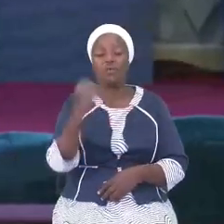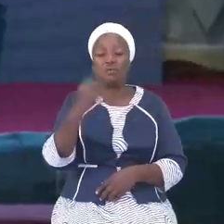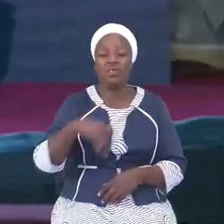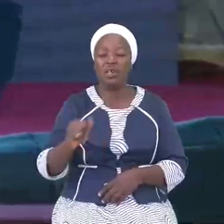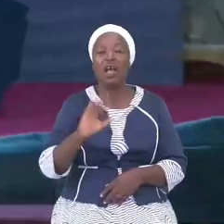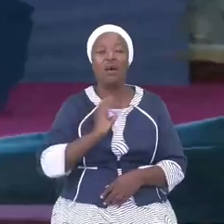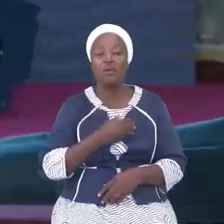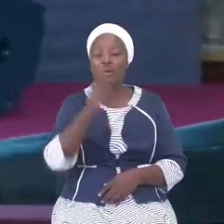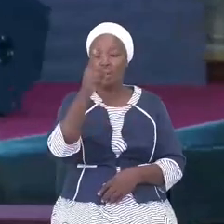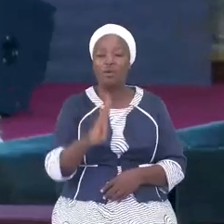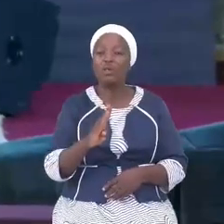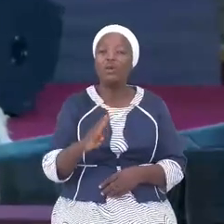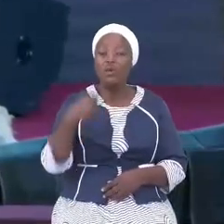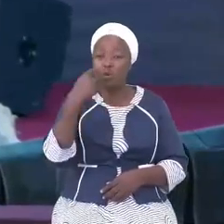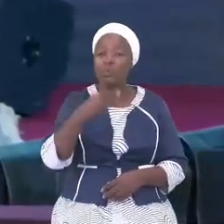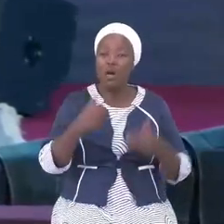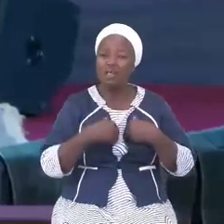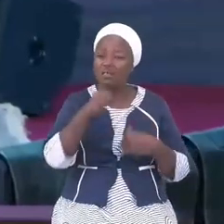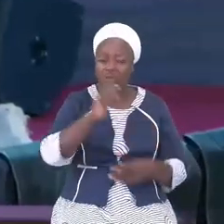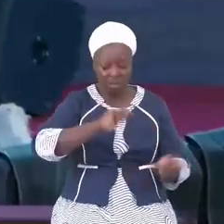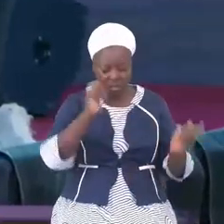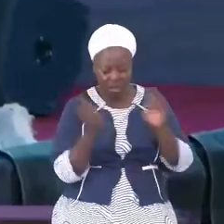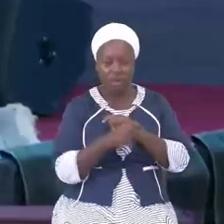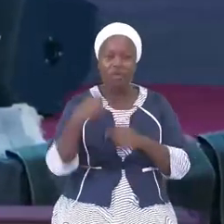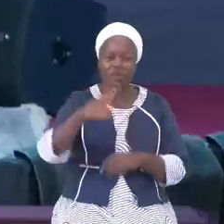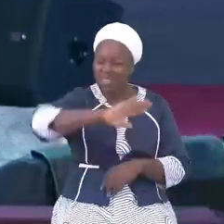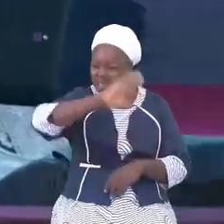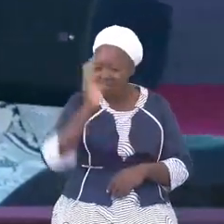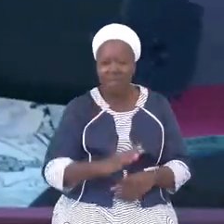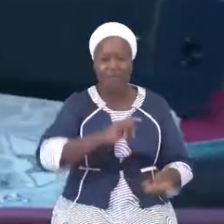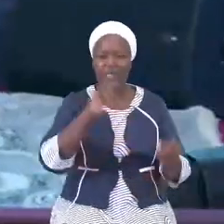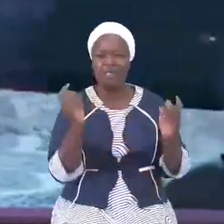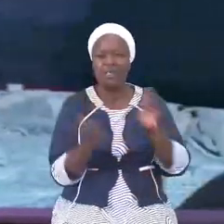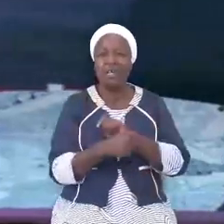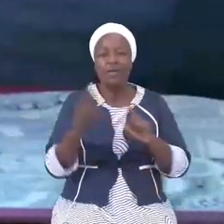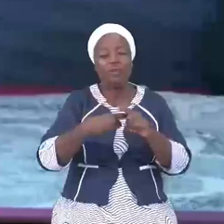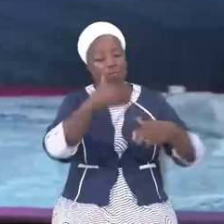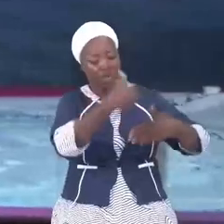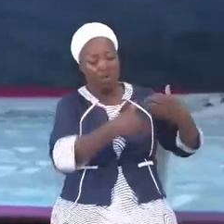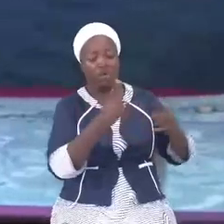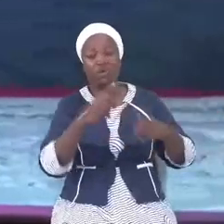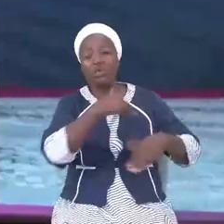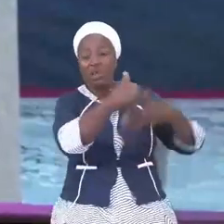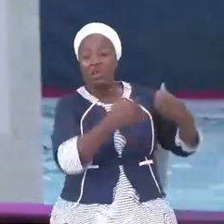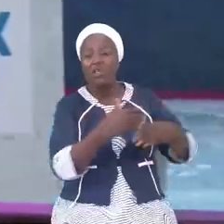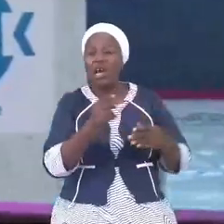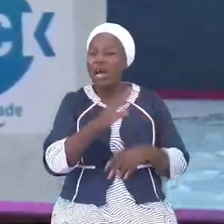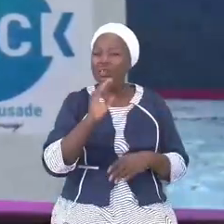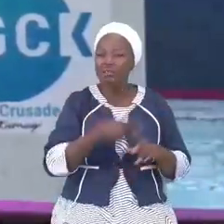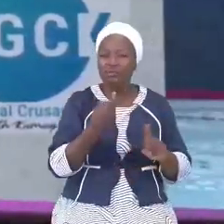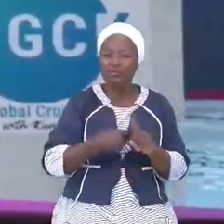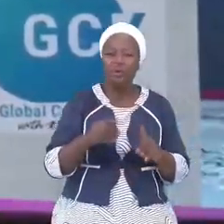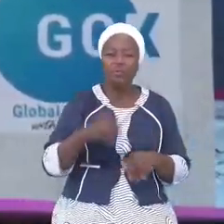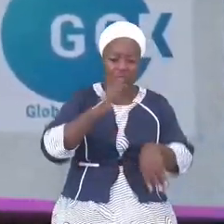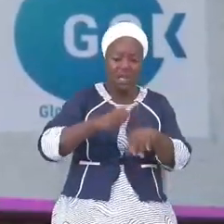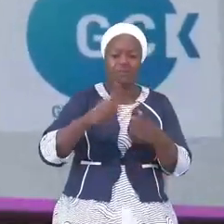Notre Dieu éternel, qui n'a pas changé, qui ne va jamais changer de génération en génération et de siècle en